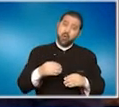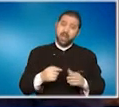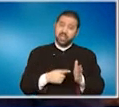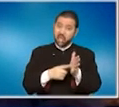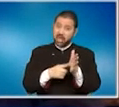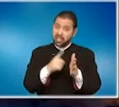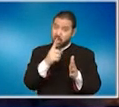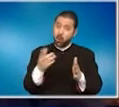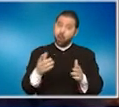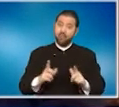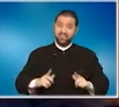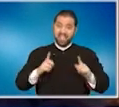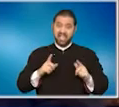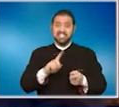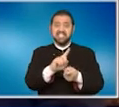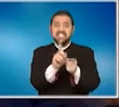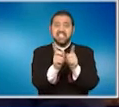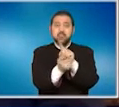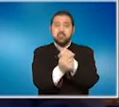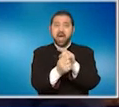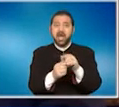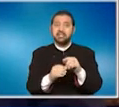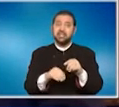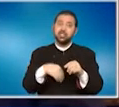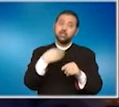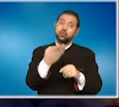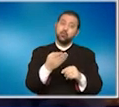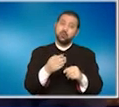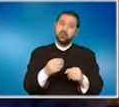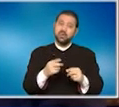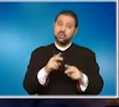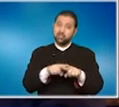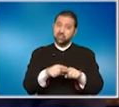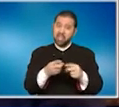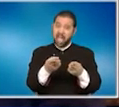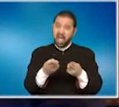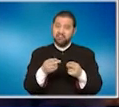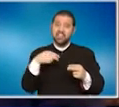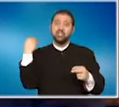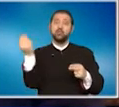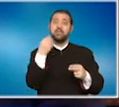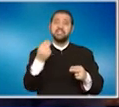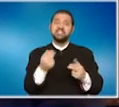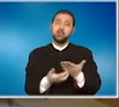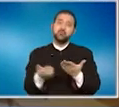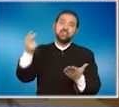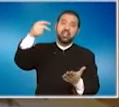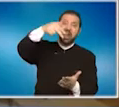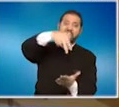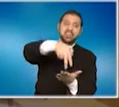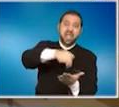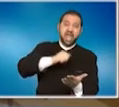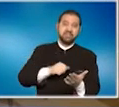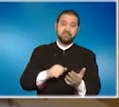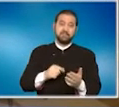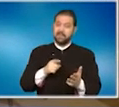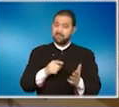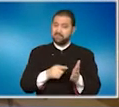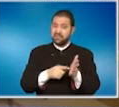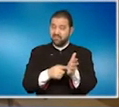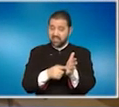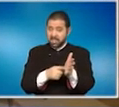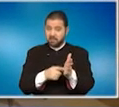un alt fel de viață după ce a avut parte de o intervenție ca aceasta. Deci iată că la